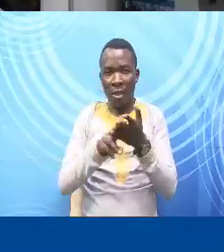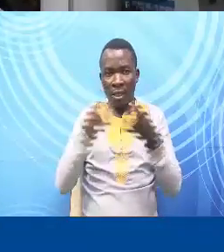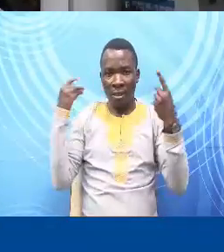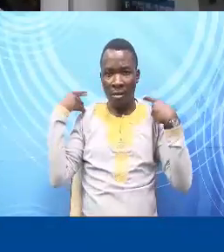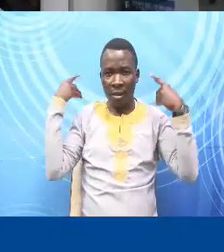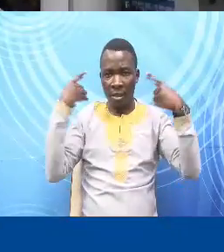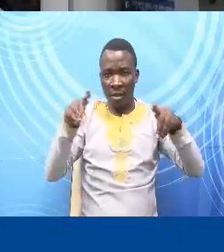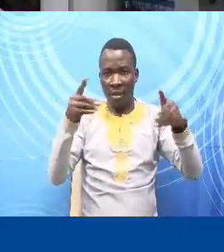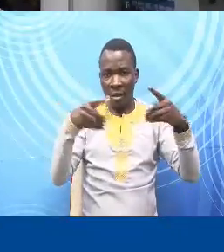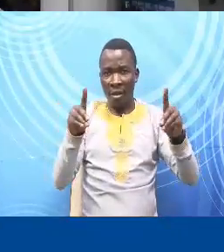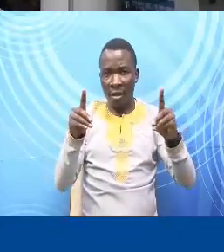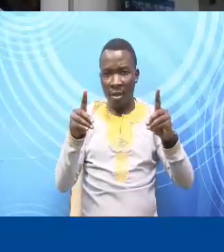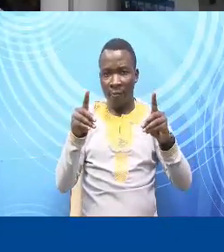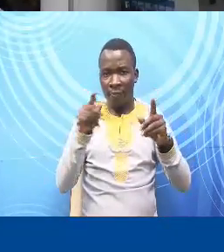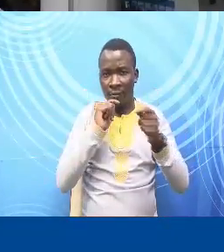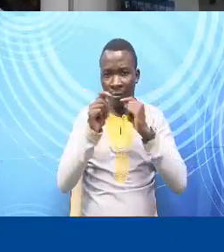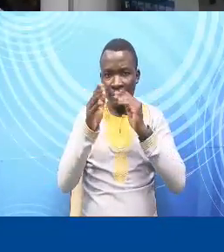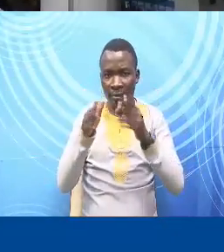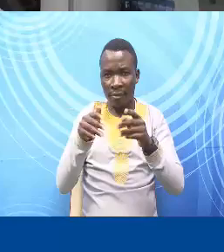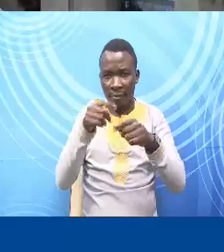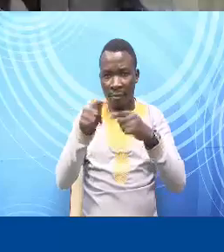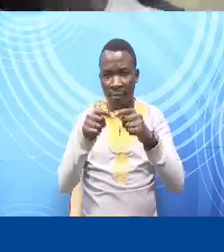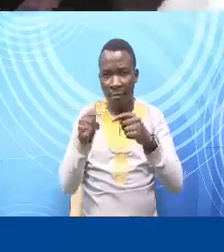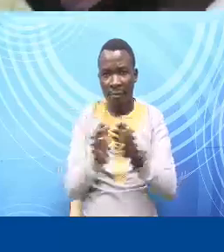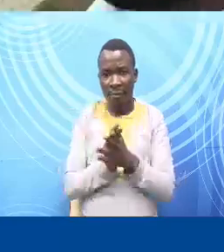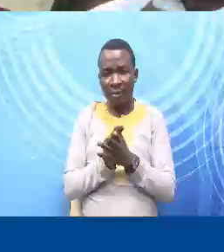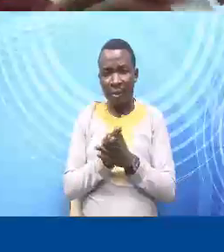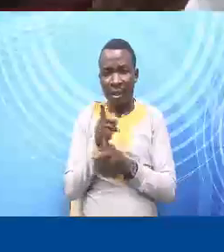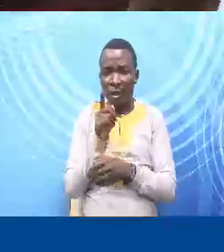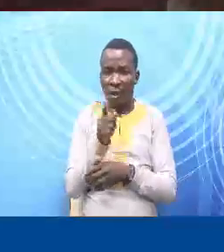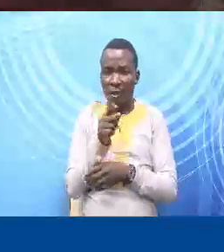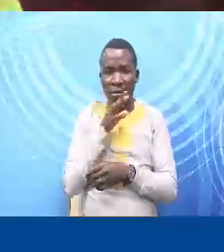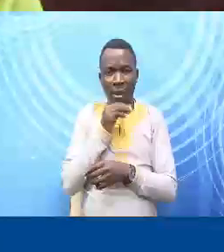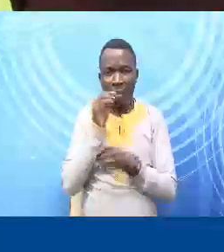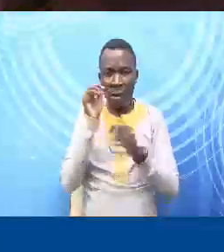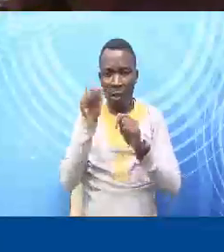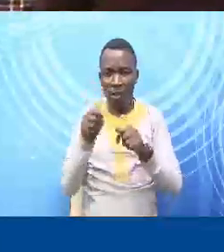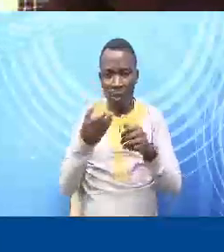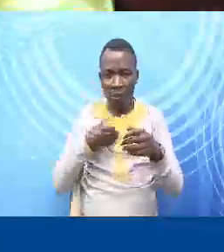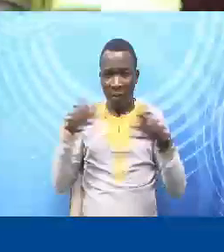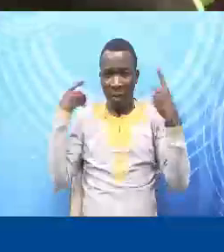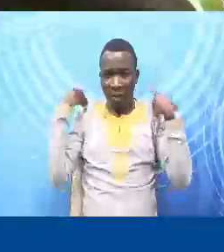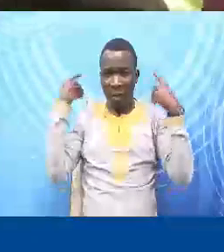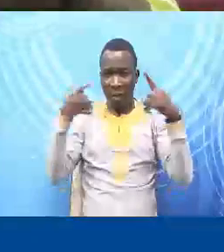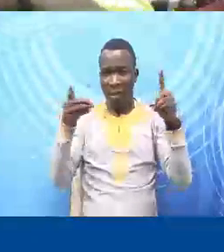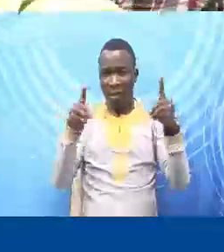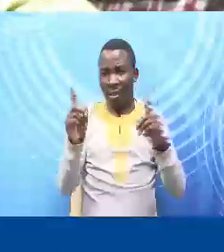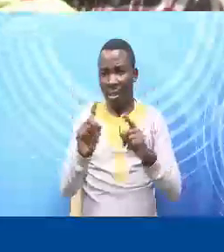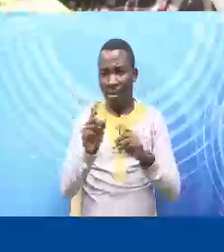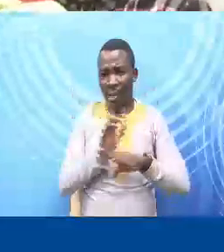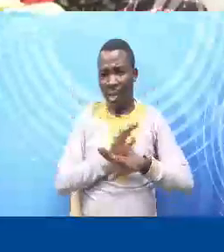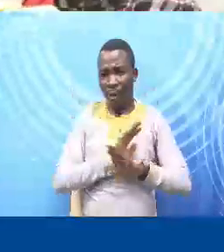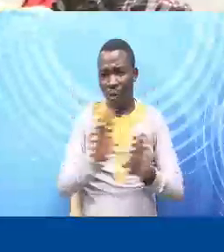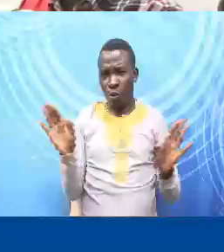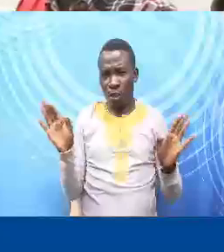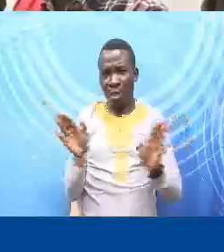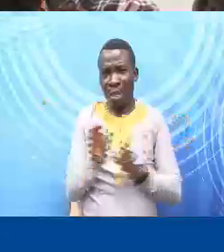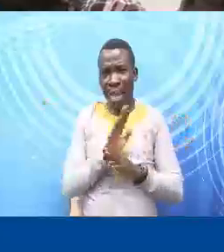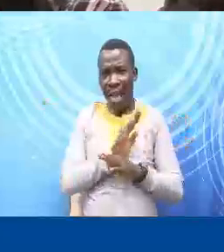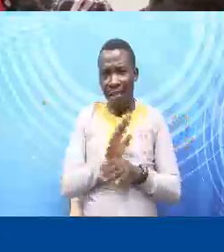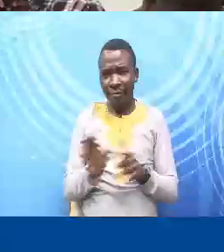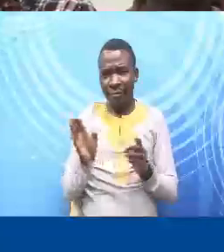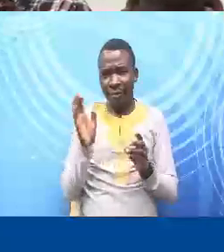ndahiro Valence Papi yarakomeza ahubwo uyu mugabo menya afite abazimu kabisa nagari gusa abazimu harimo